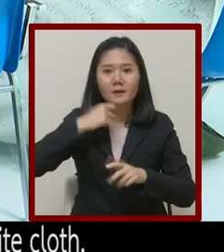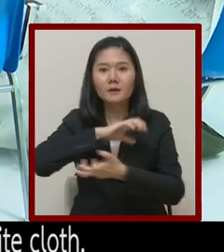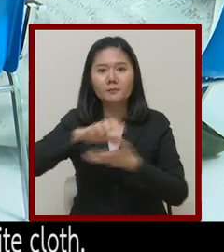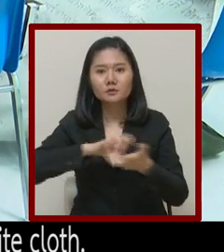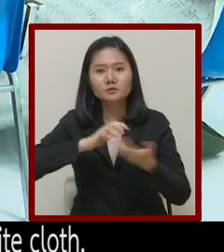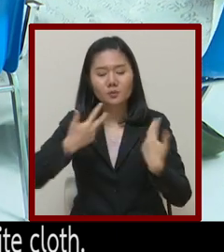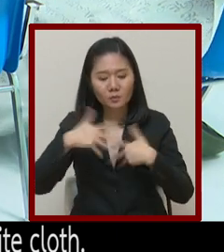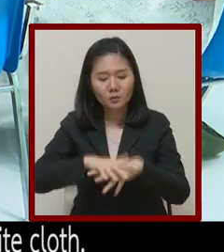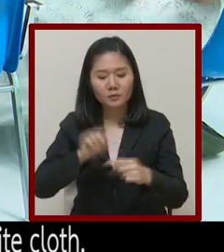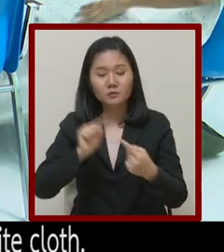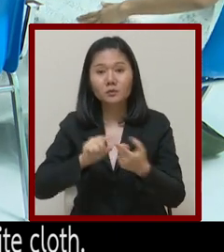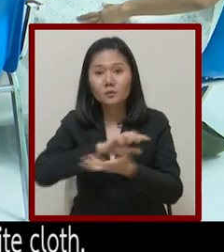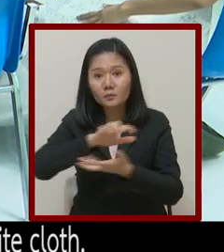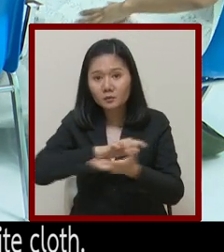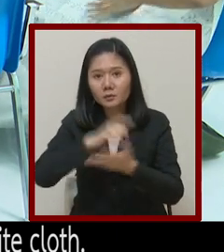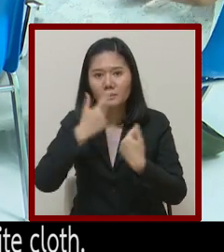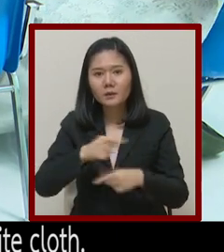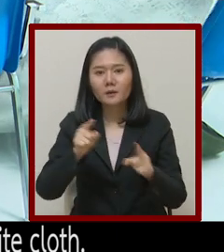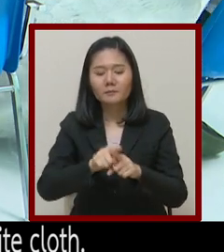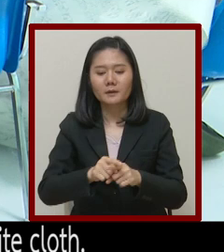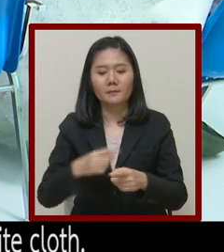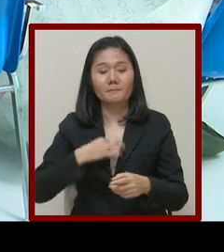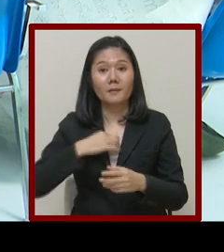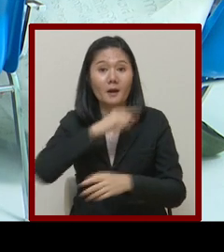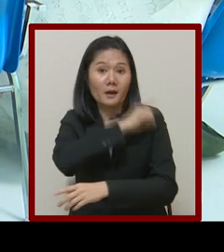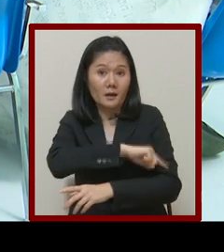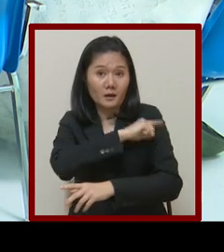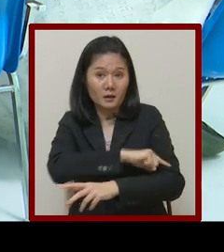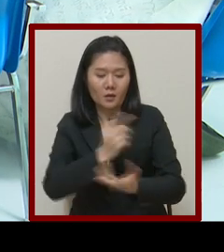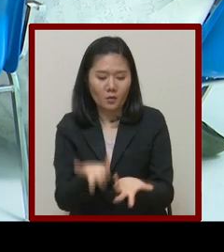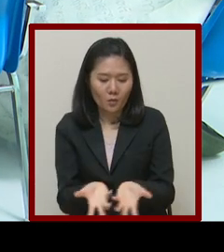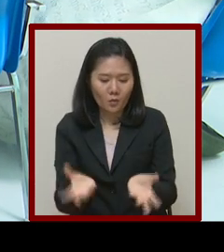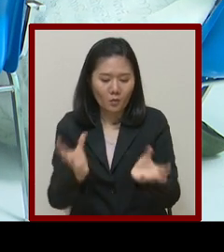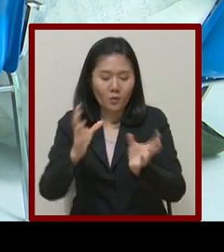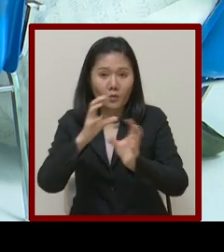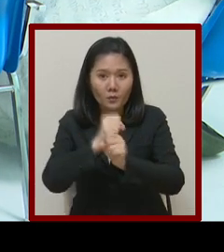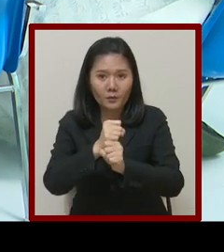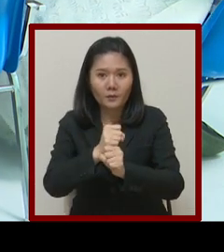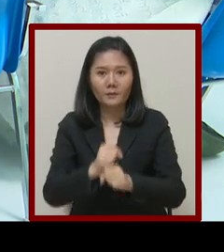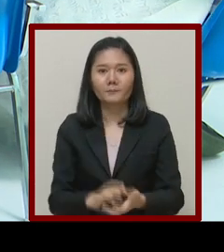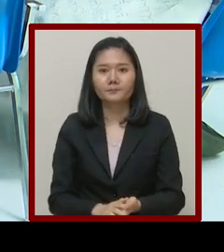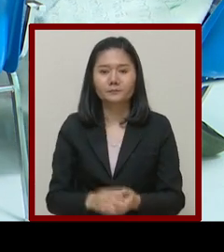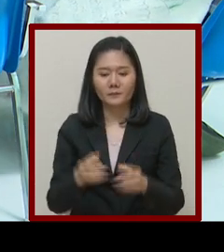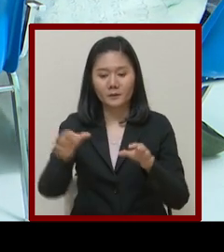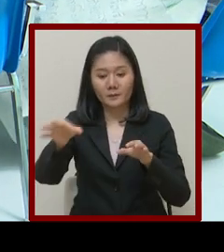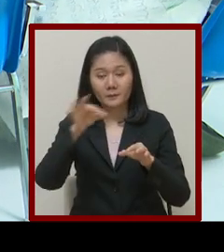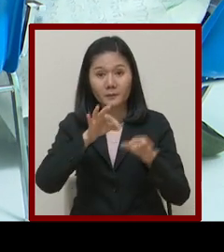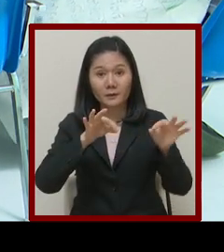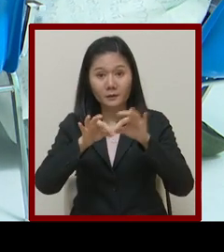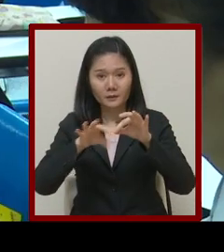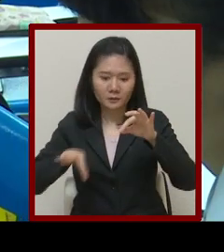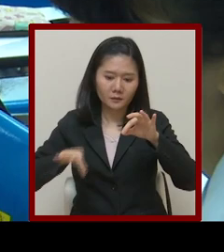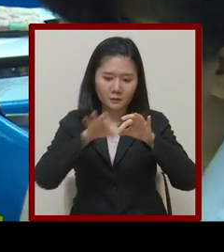มรวมกันที่ชามผสมนะคะแล้วนำใส่ผ้าขาวที่เตรียมไว้ค่ะจากนั้นนำผ้าชายผ้าทั้ง4ทิศนะคะ